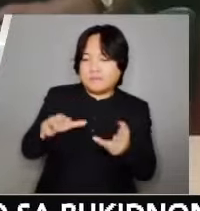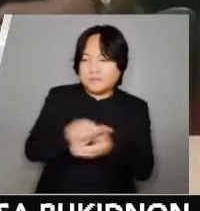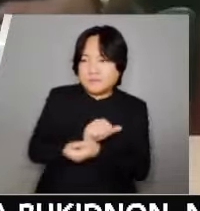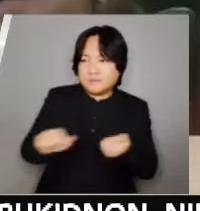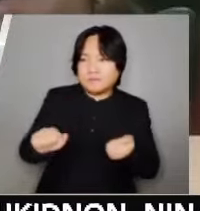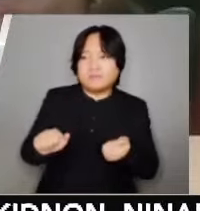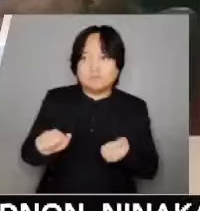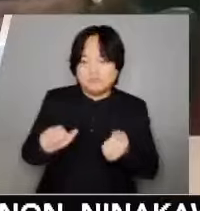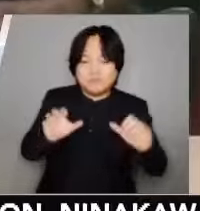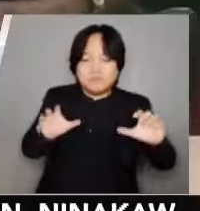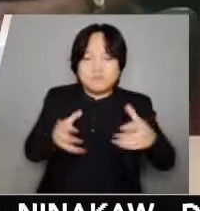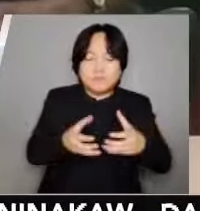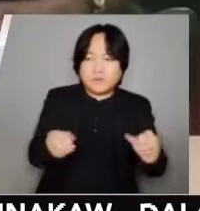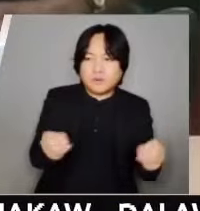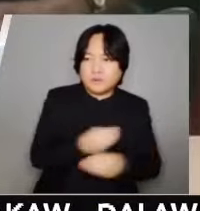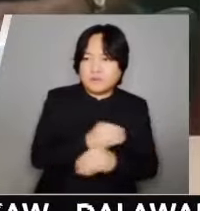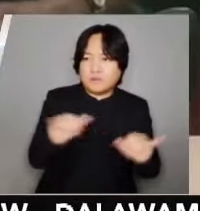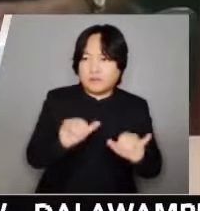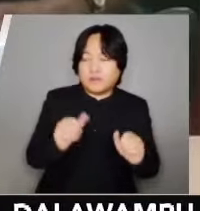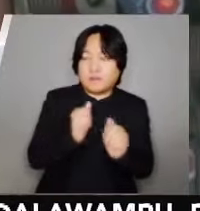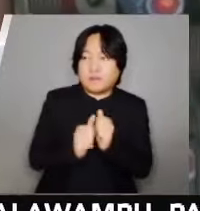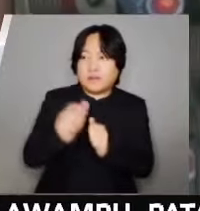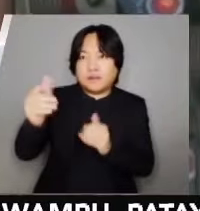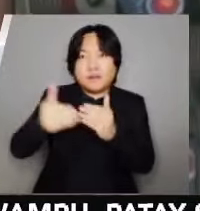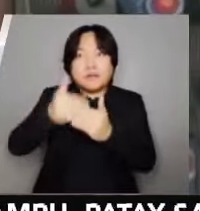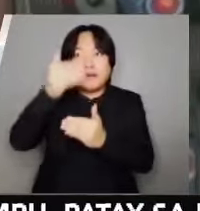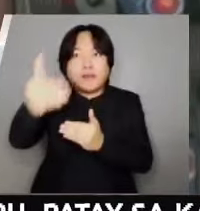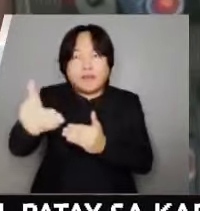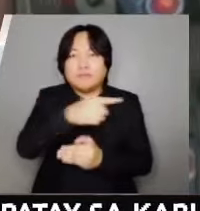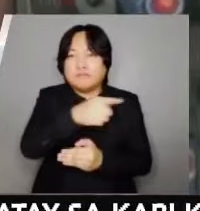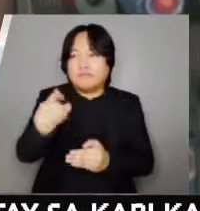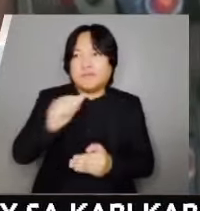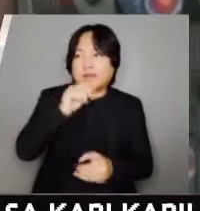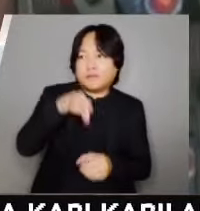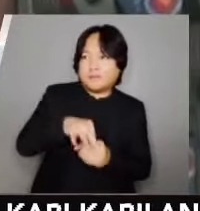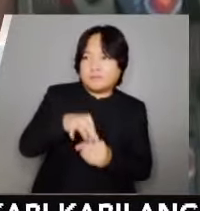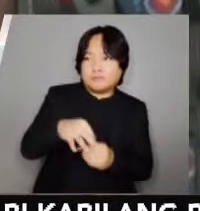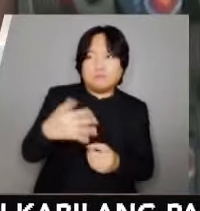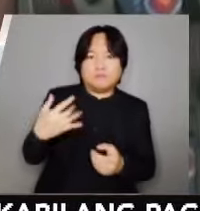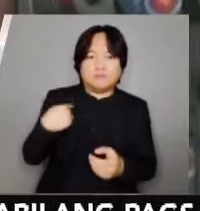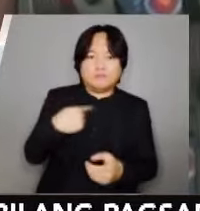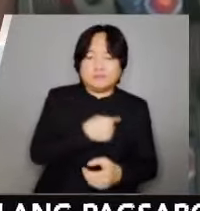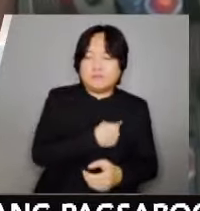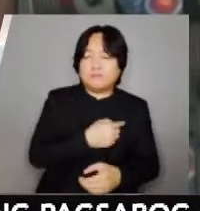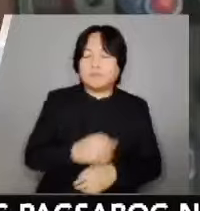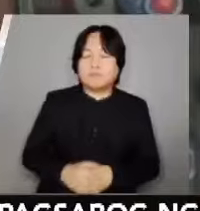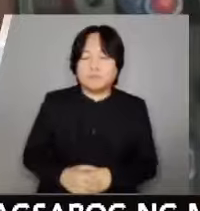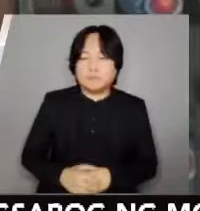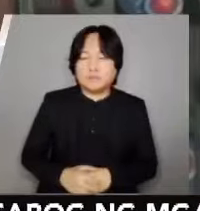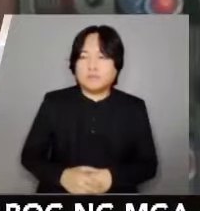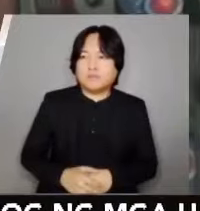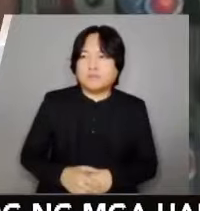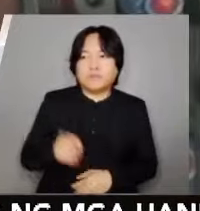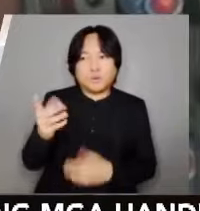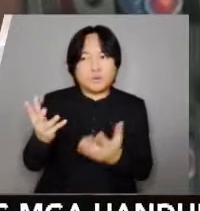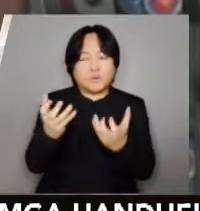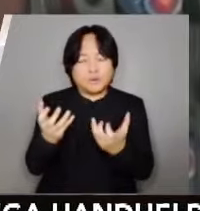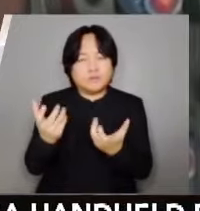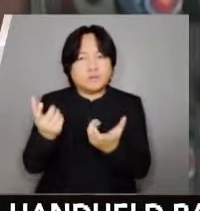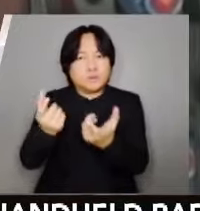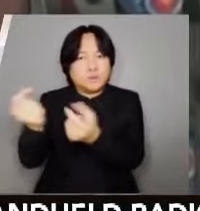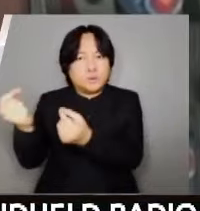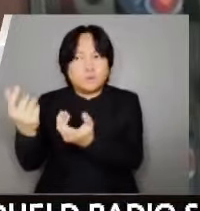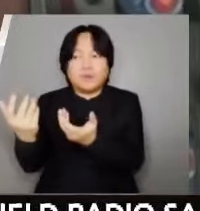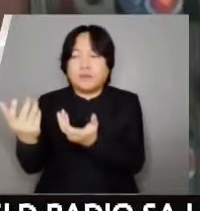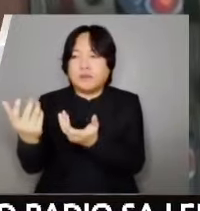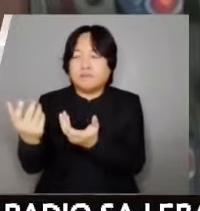prevent future political contests. What you are trying to do is make a case